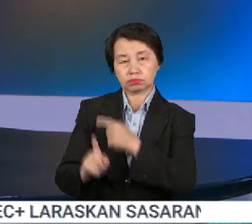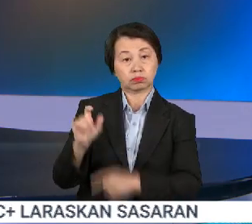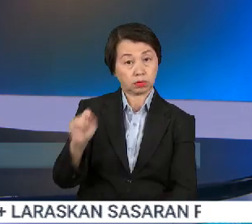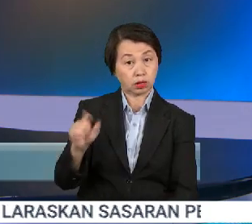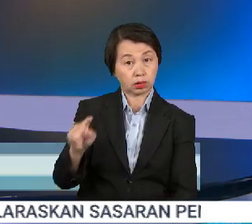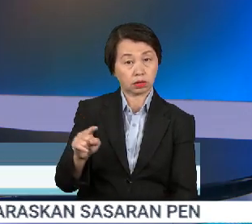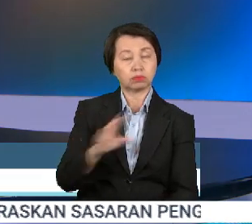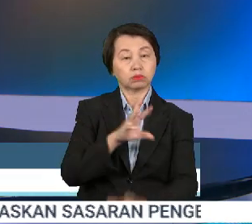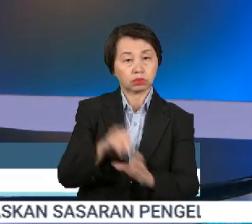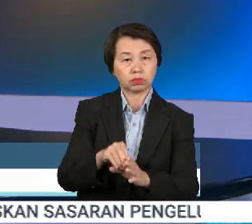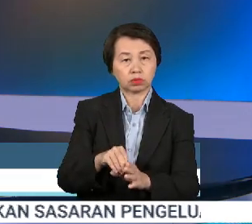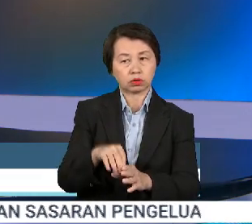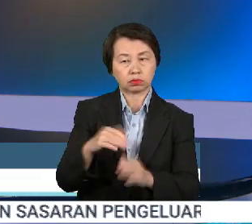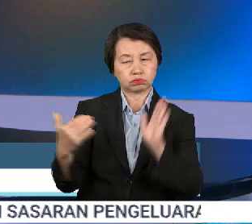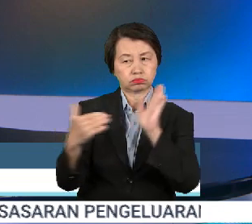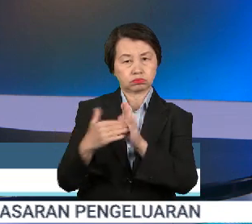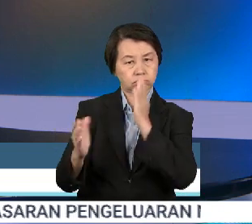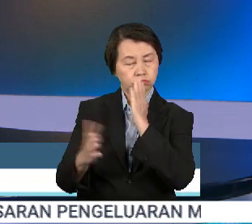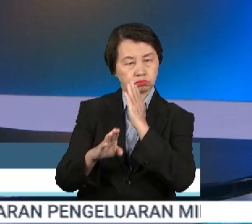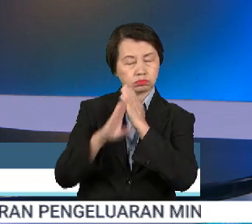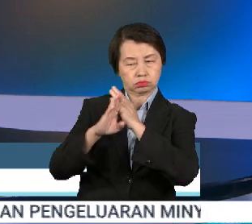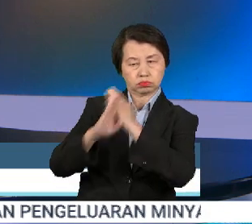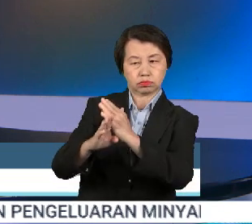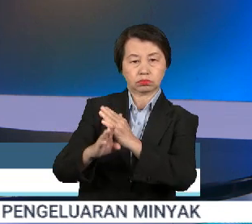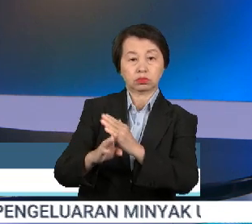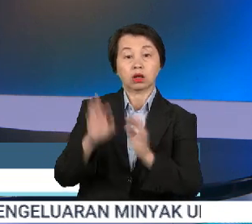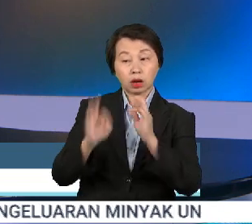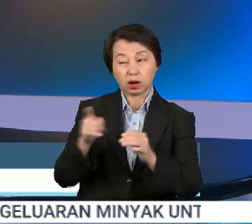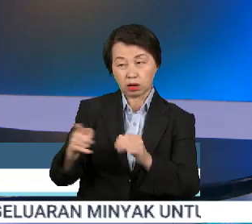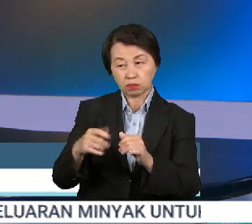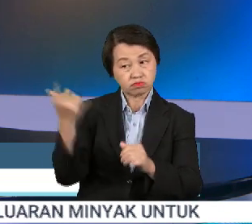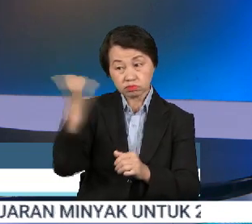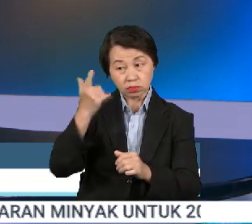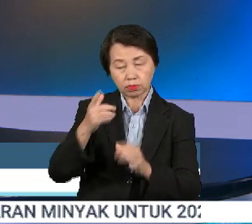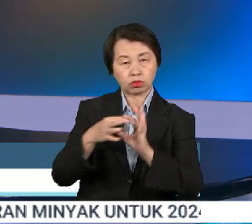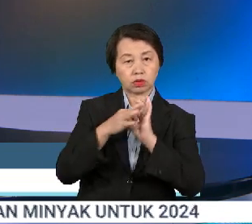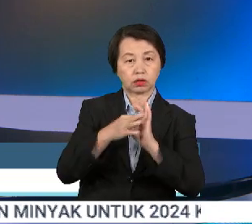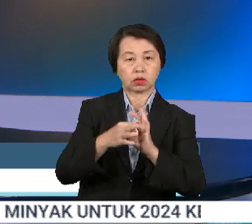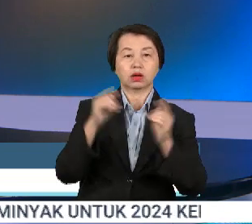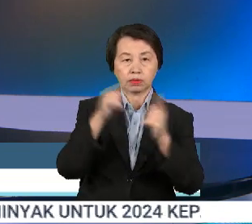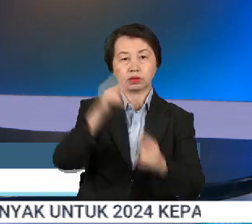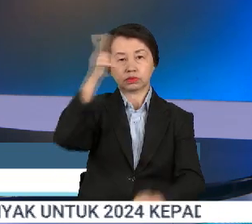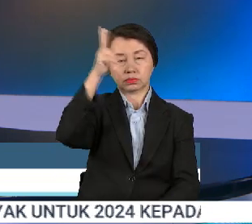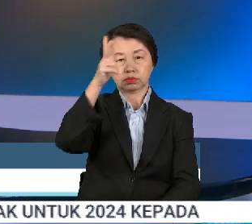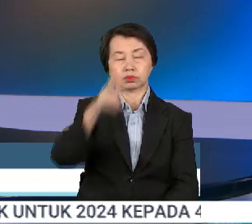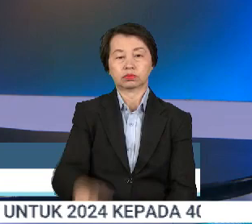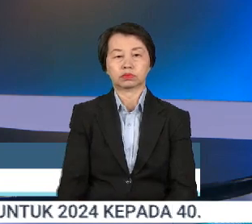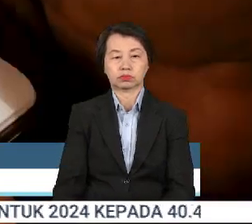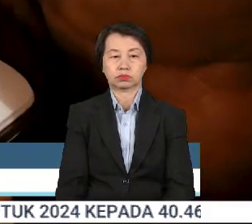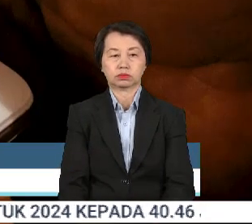ini termasuk menggunakan sekatan ke atas platform tebal jika terus enggan memberi kerjasama kepada kerajaan